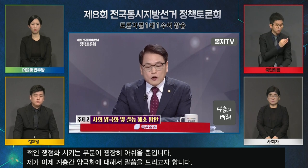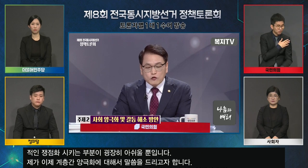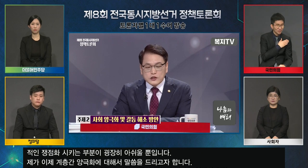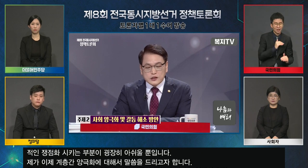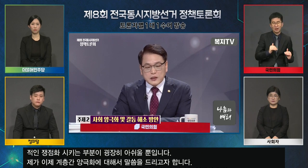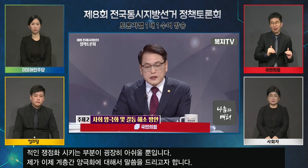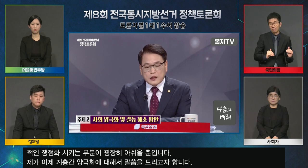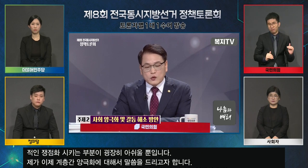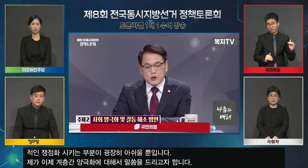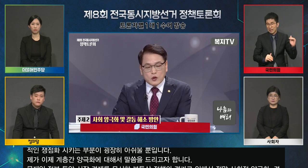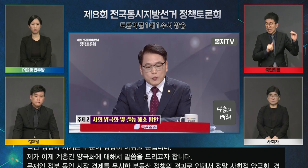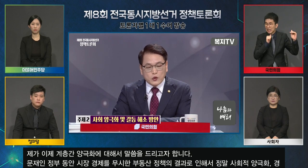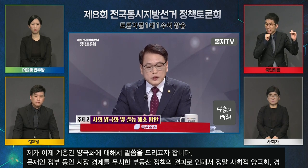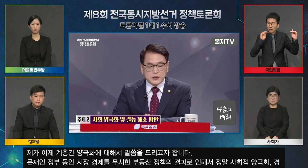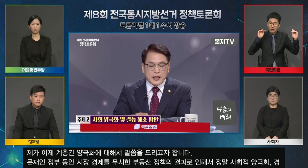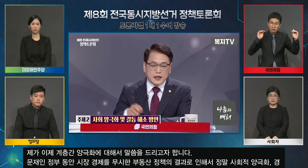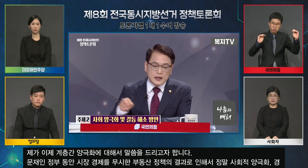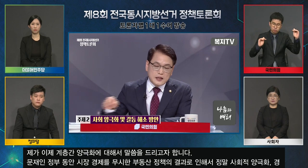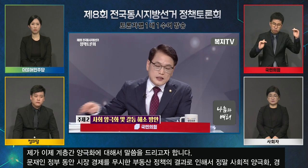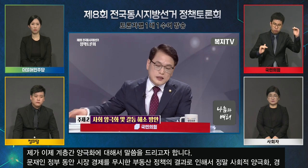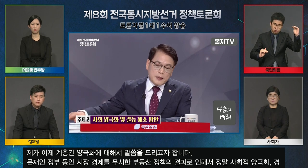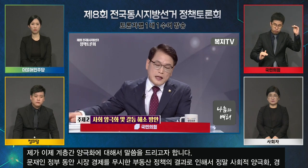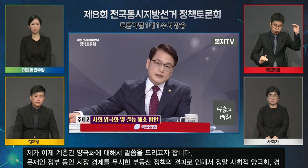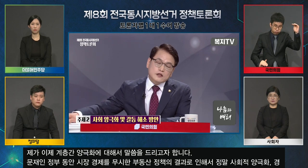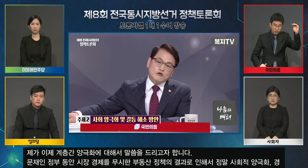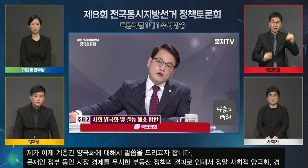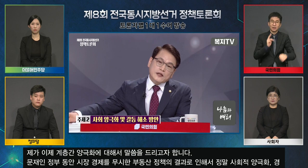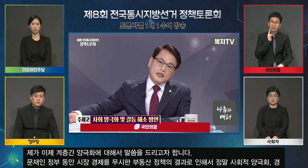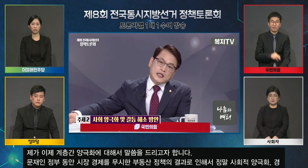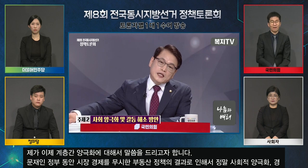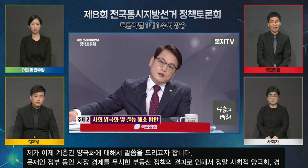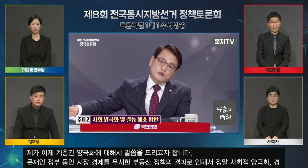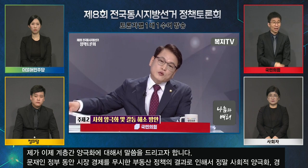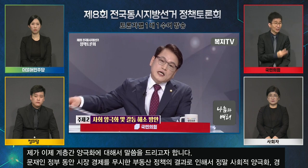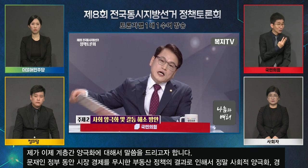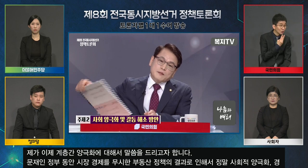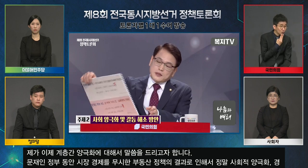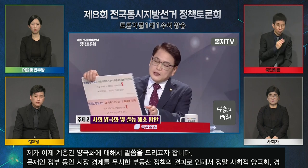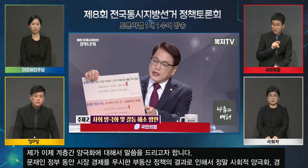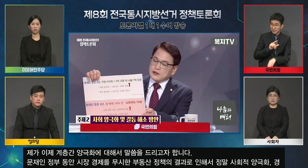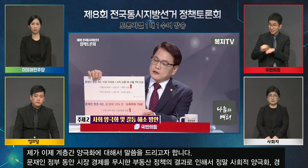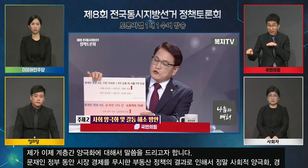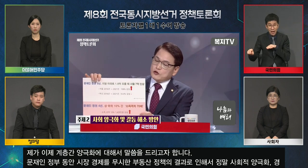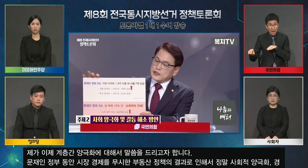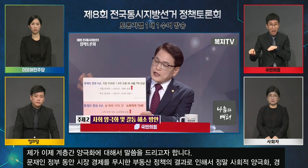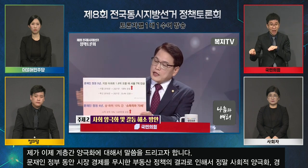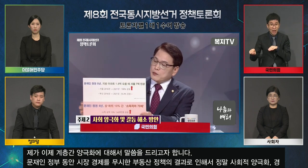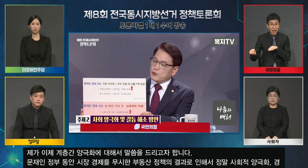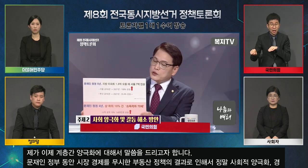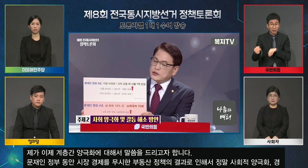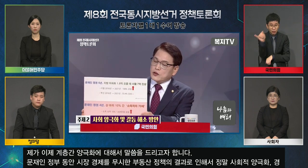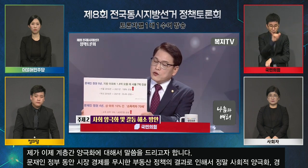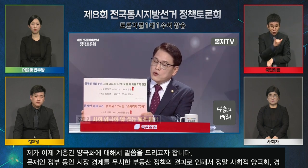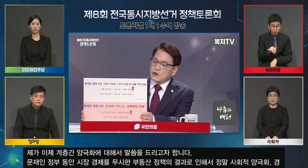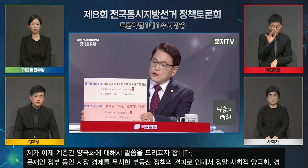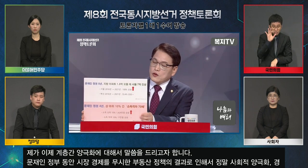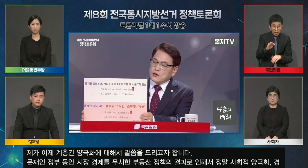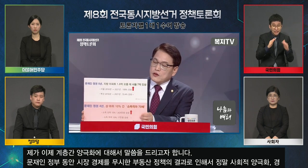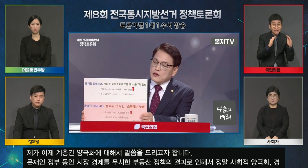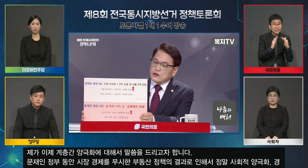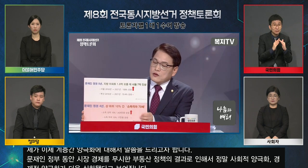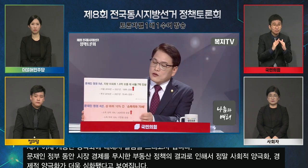양극화가 더욱 심화됐다고 보여집니다. 지방 간, 서울 간 부동산 값 인상률 차이를 한번 보시죠.